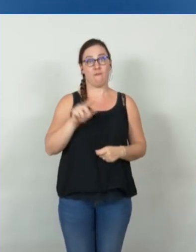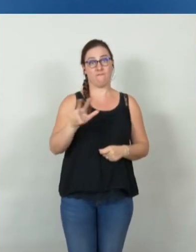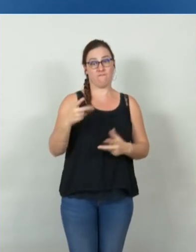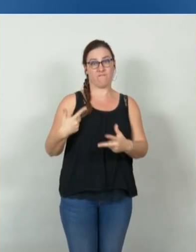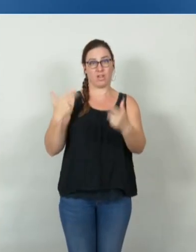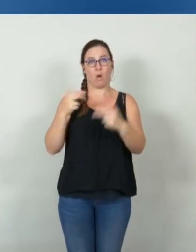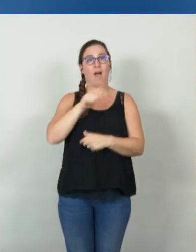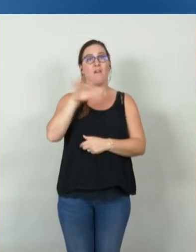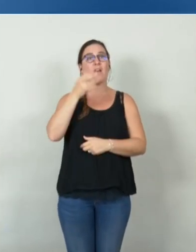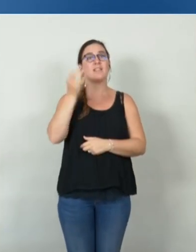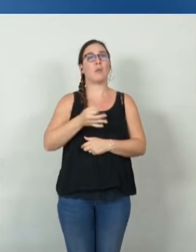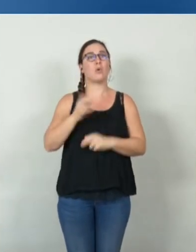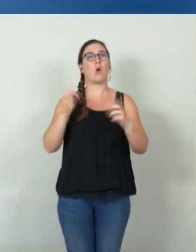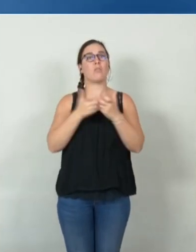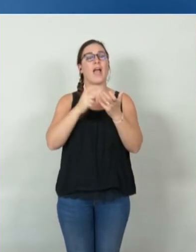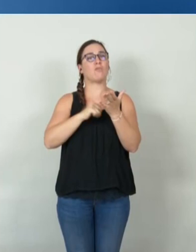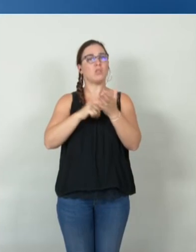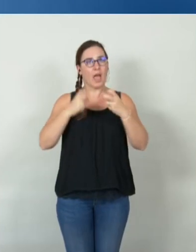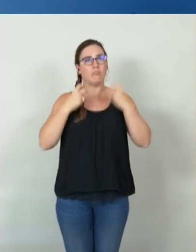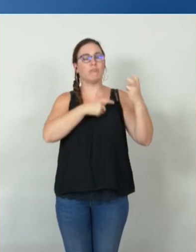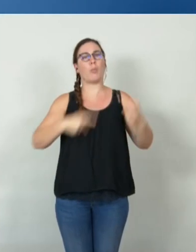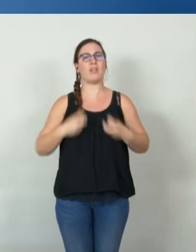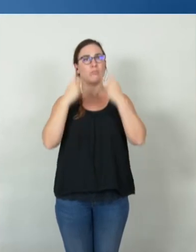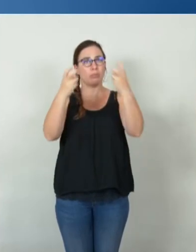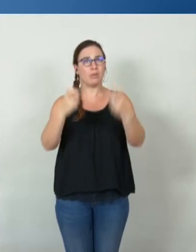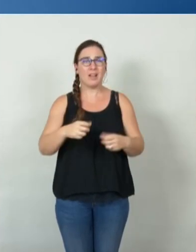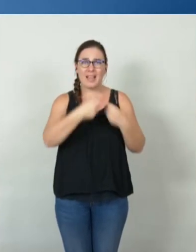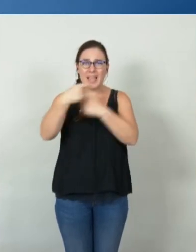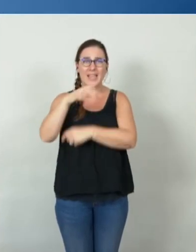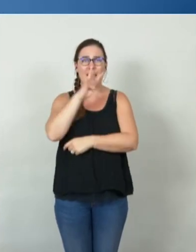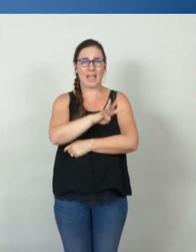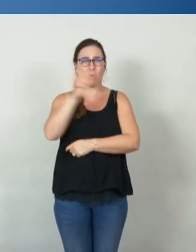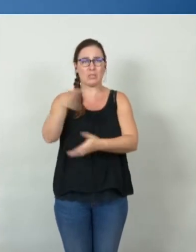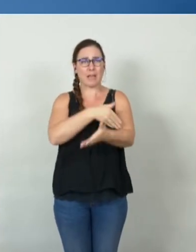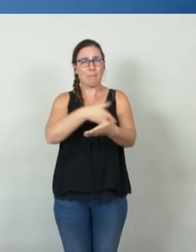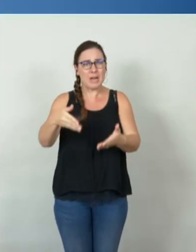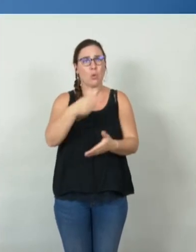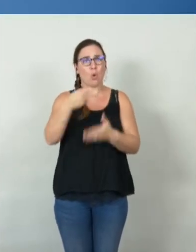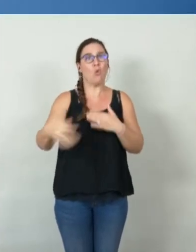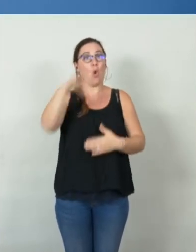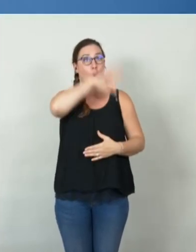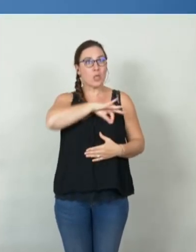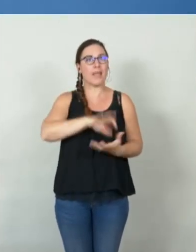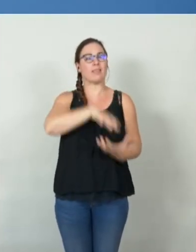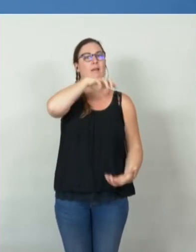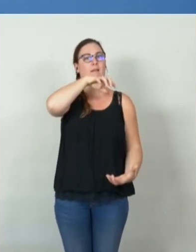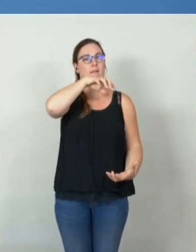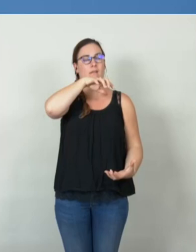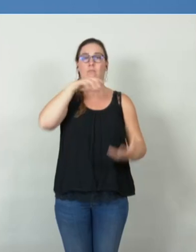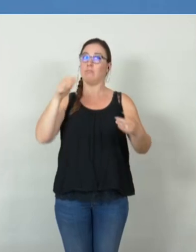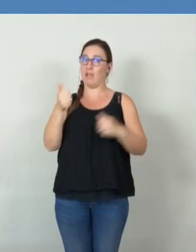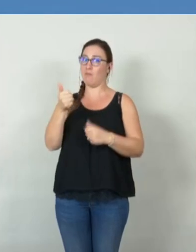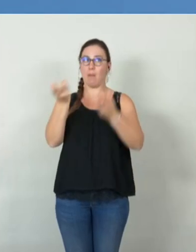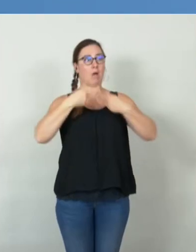de 25% la taxe foncière générant ainsi je les dis 44 millions de recettes supplémentaires et vous annoncez